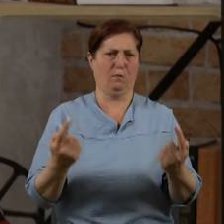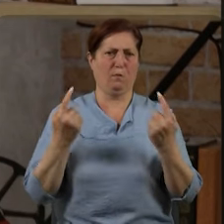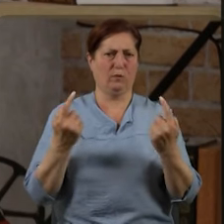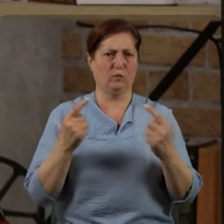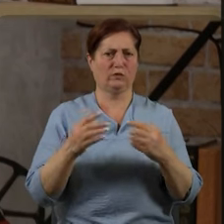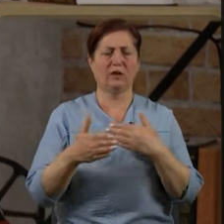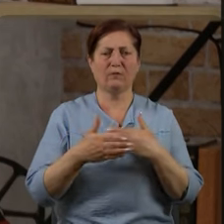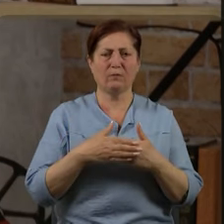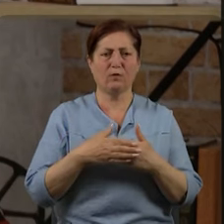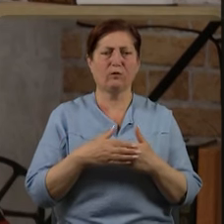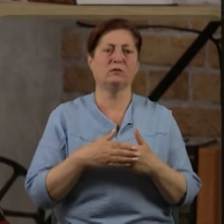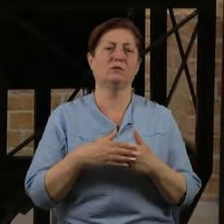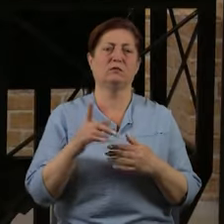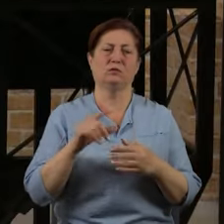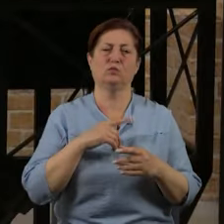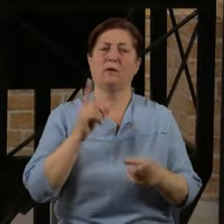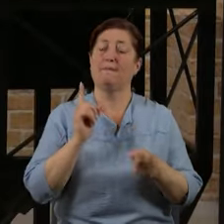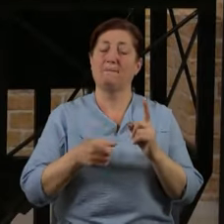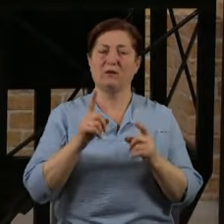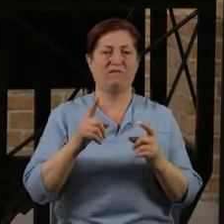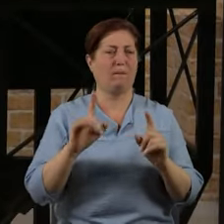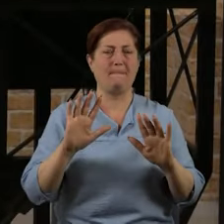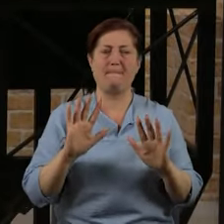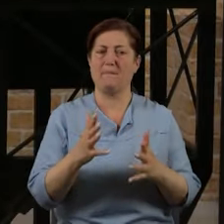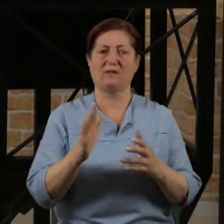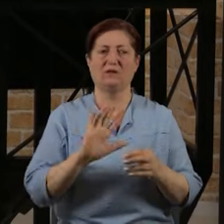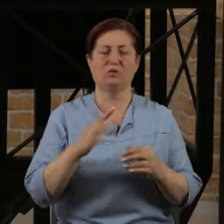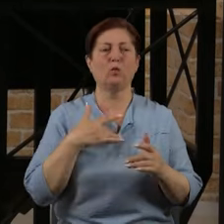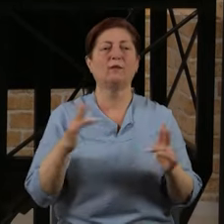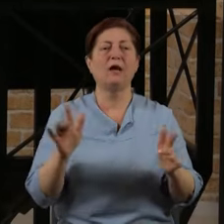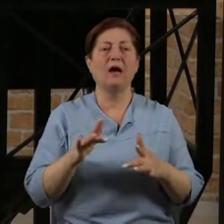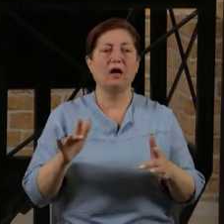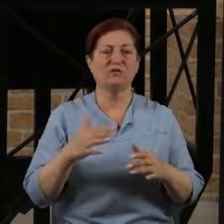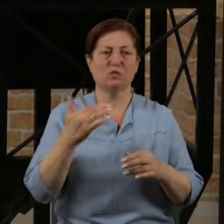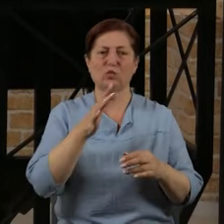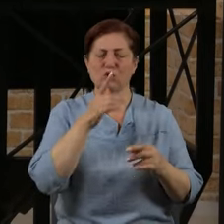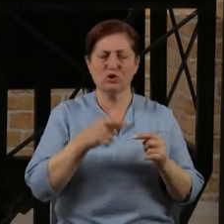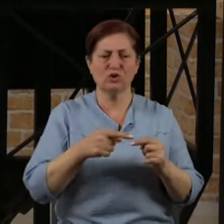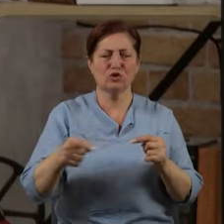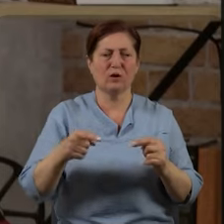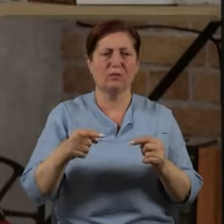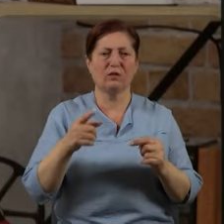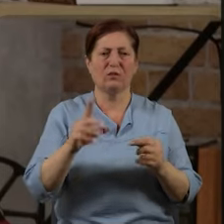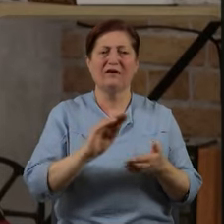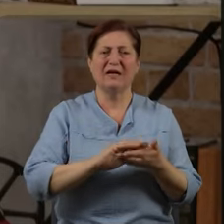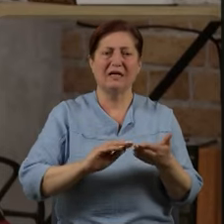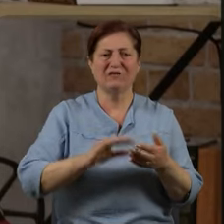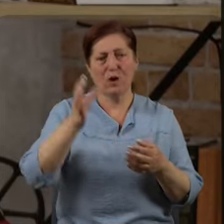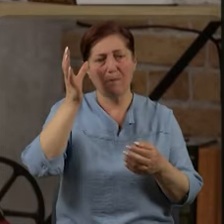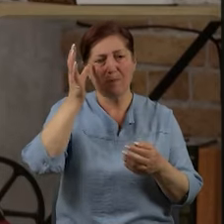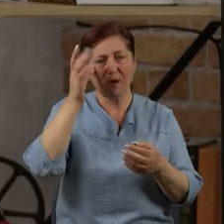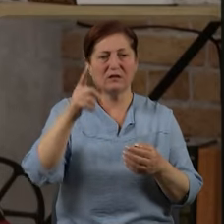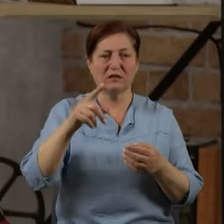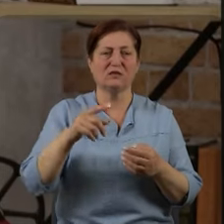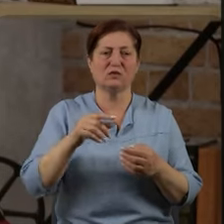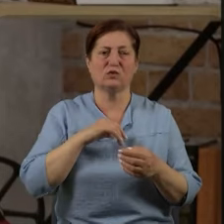թեմաները բնավ պատահական չեն, եւ եթե հաշվի առնենք նաեւ այն ժամանակահատվածը, որում գրվեցին այդ բանաստեղծությունը, դա էլ